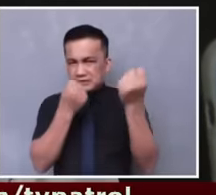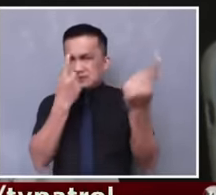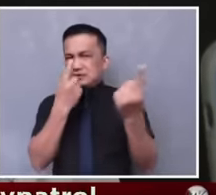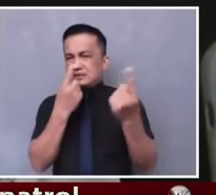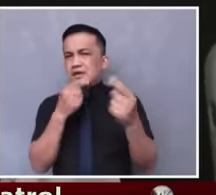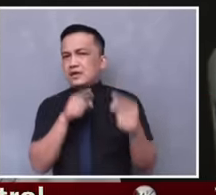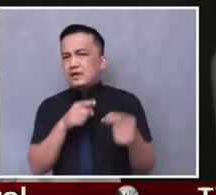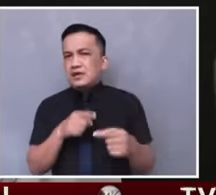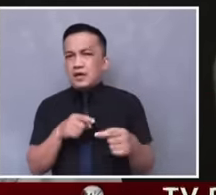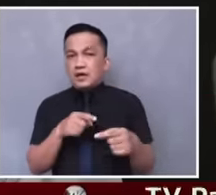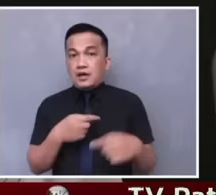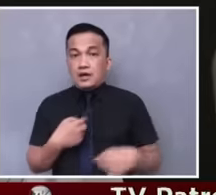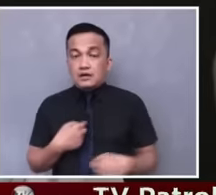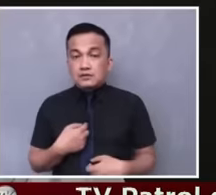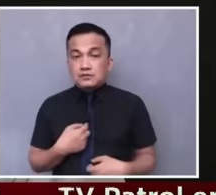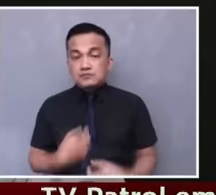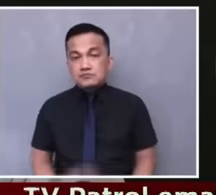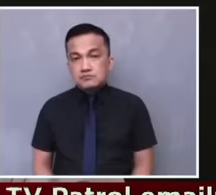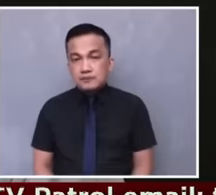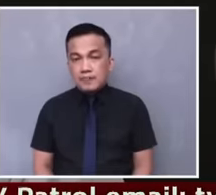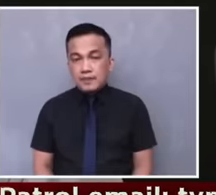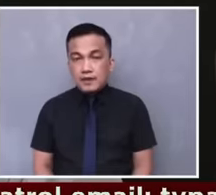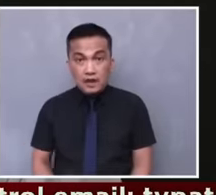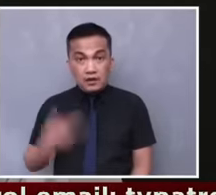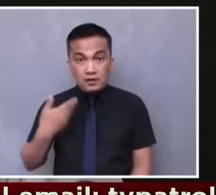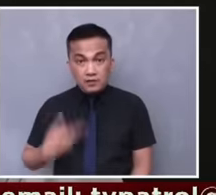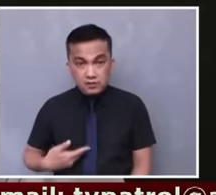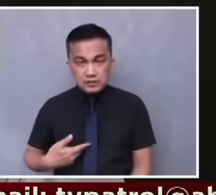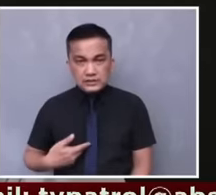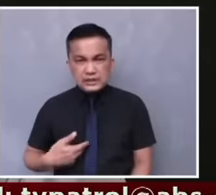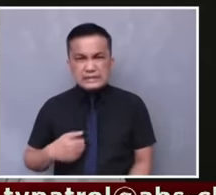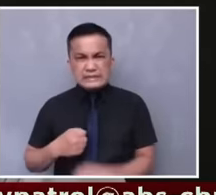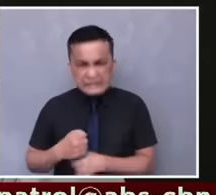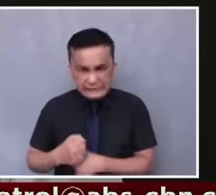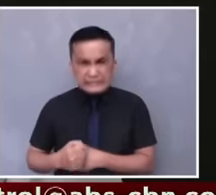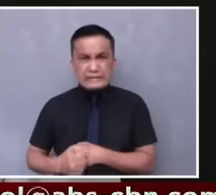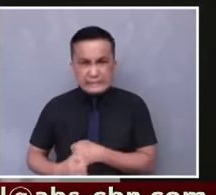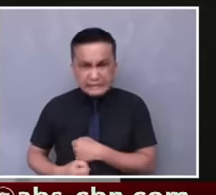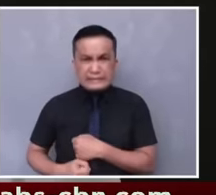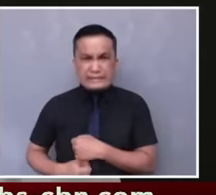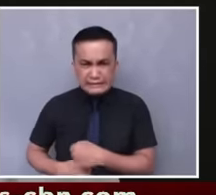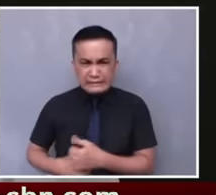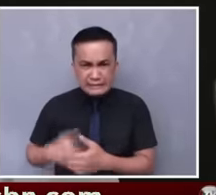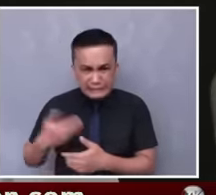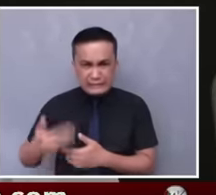that I am agonizing po all throughout the